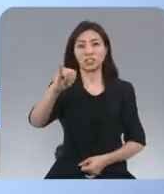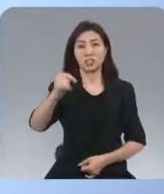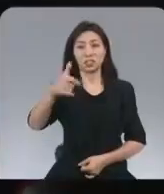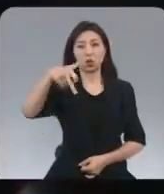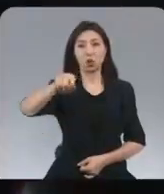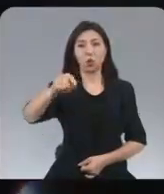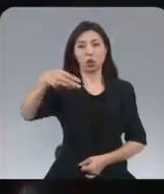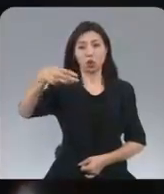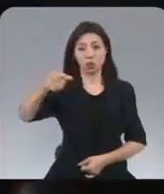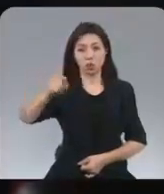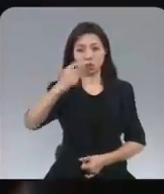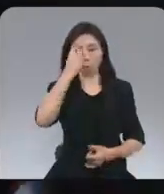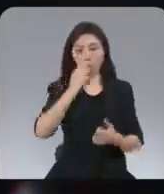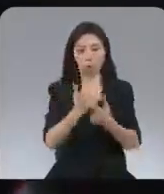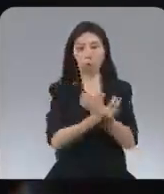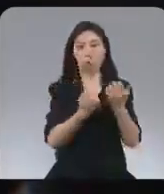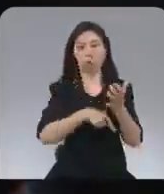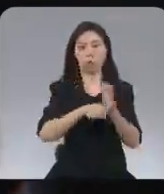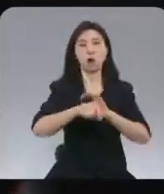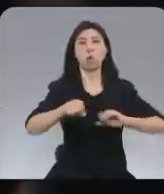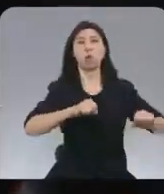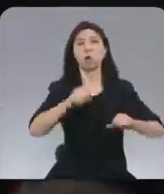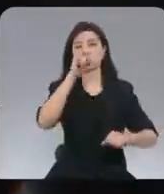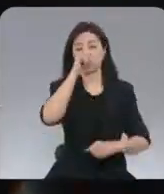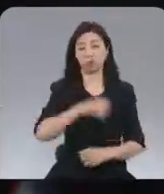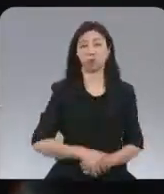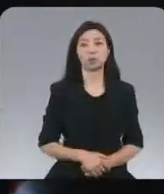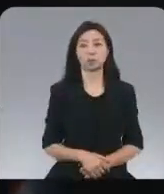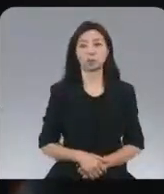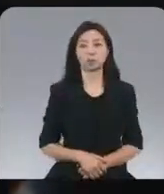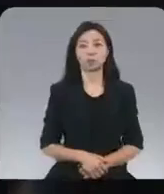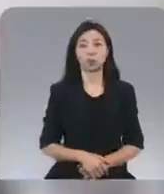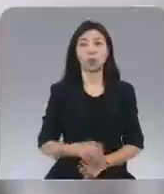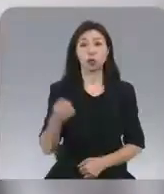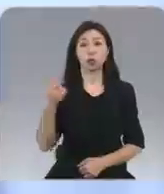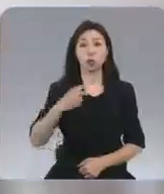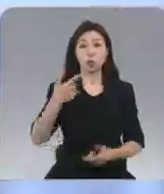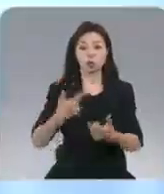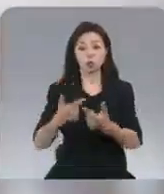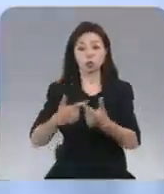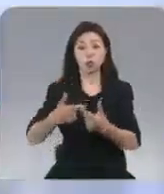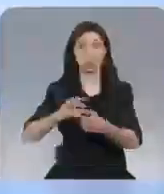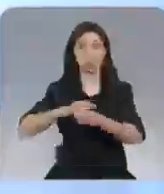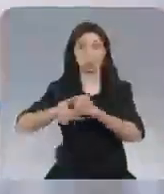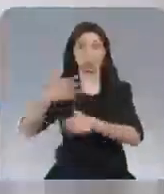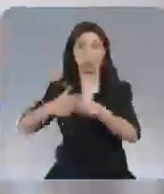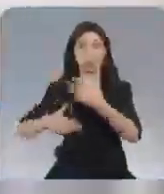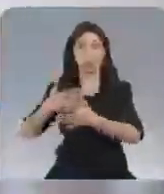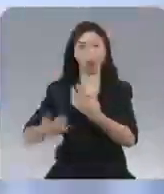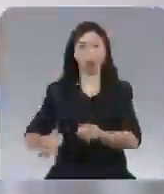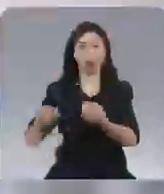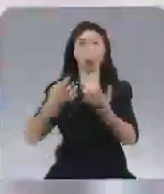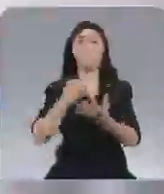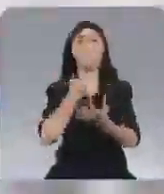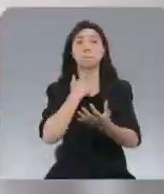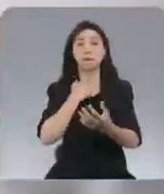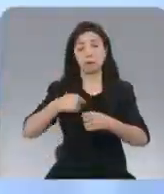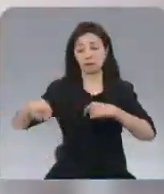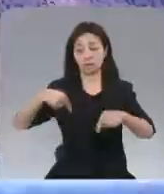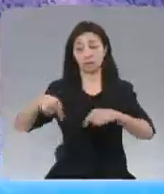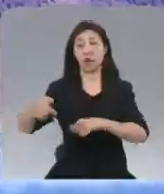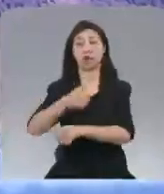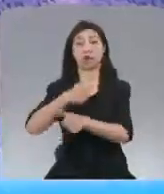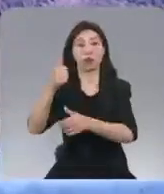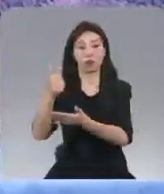tayang di netflix para pelaku industri film Korea Selatan dilaporkan telah membentuk sebuah komite pemakaman yang dipimpin oleh Kim dongho